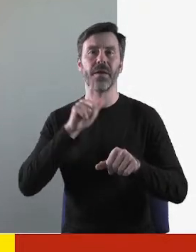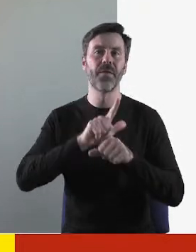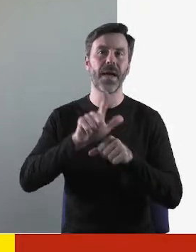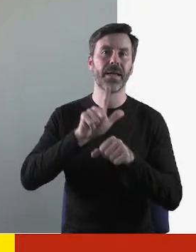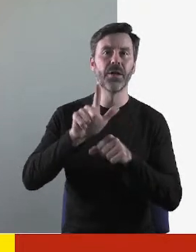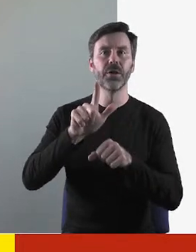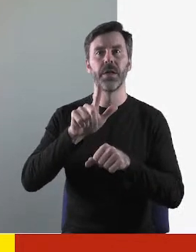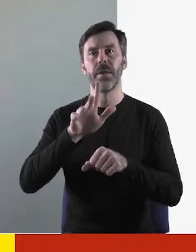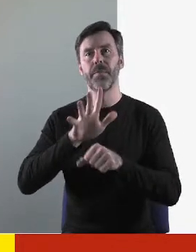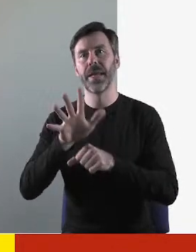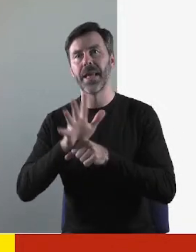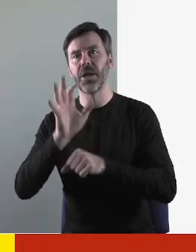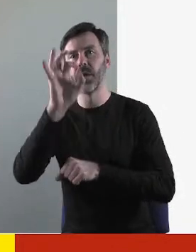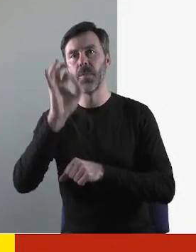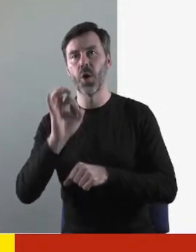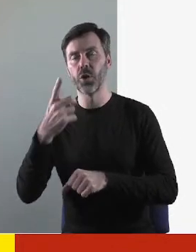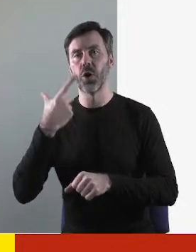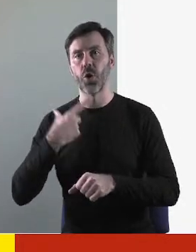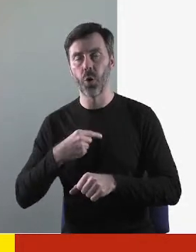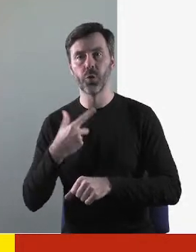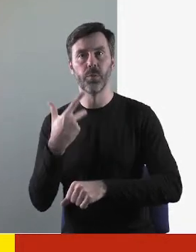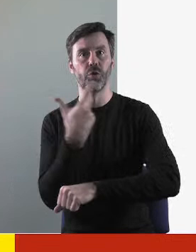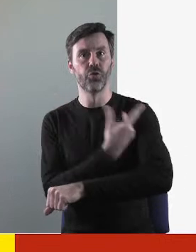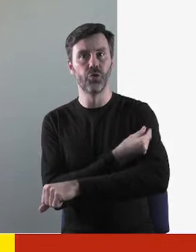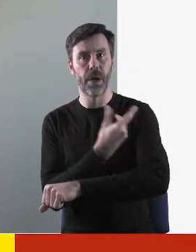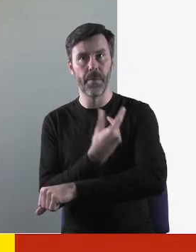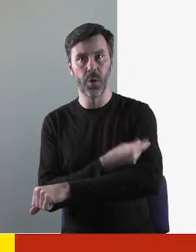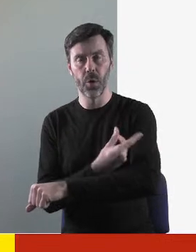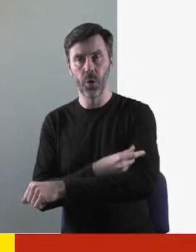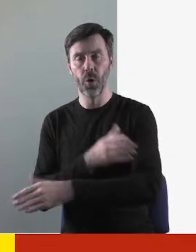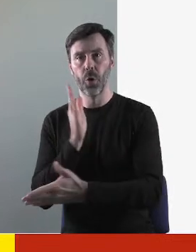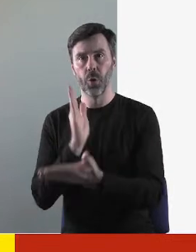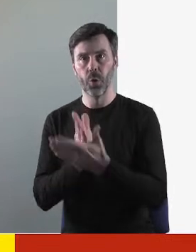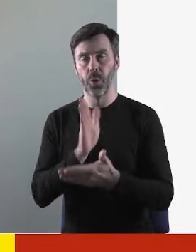do 15% osób zaszczepionych z ogółu